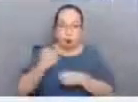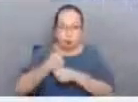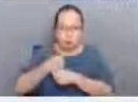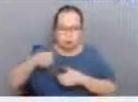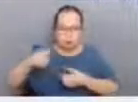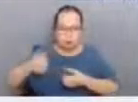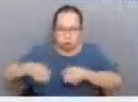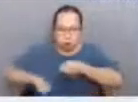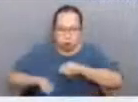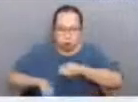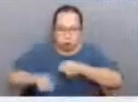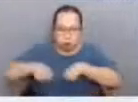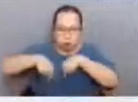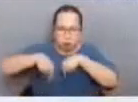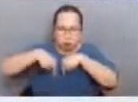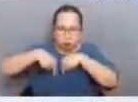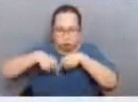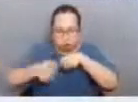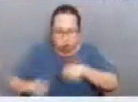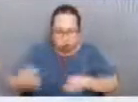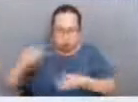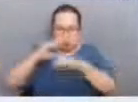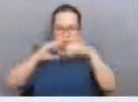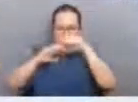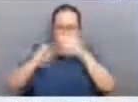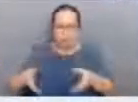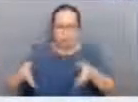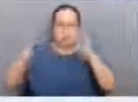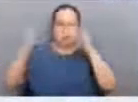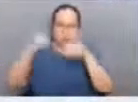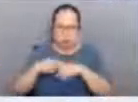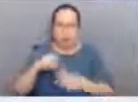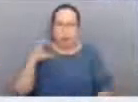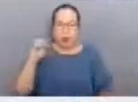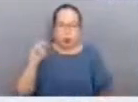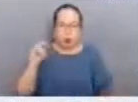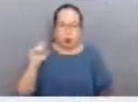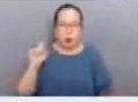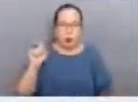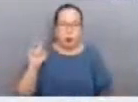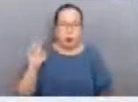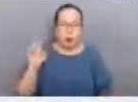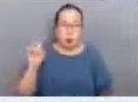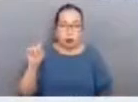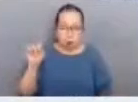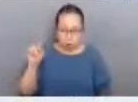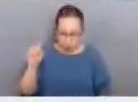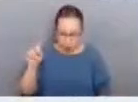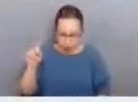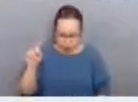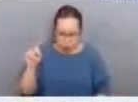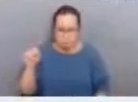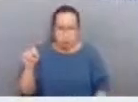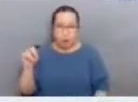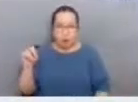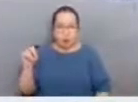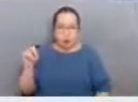Ano naman po ang dapat isa alang-alang ng ating mga kababayan bago po magtrabaho sa isang